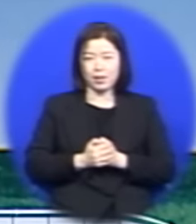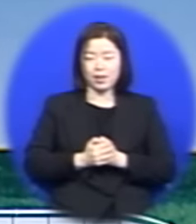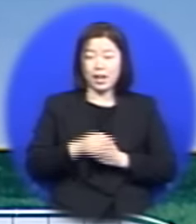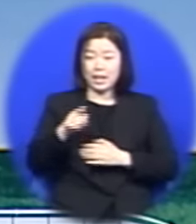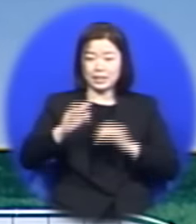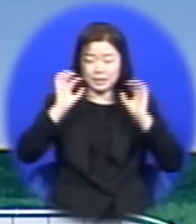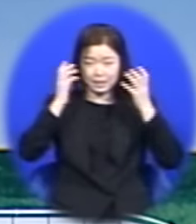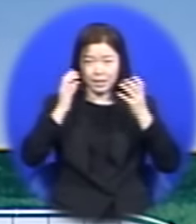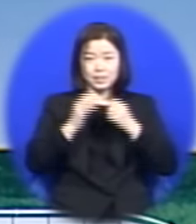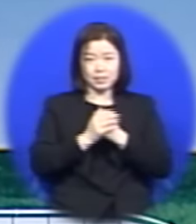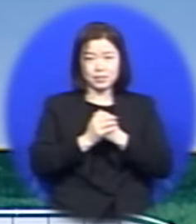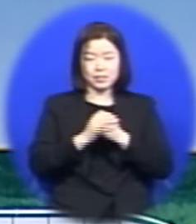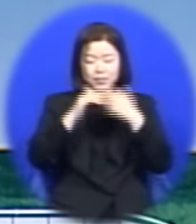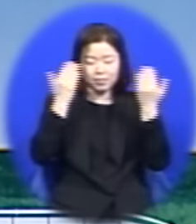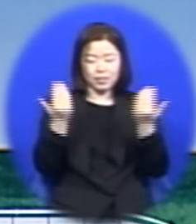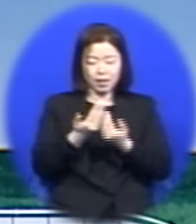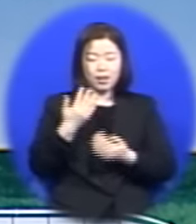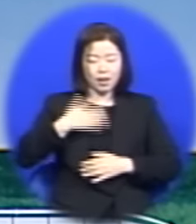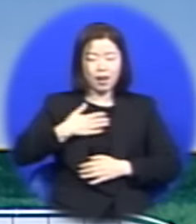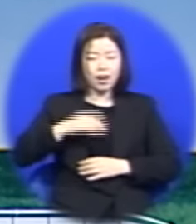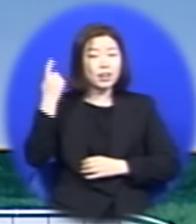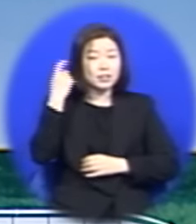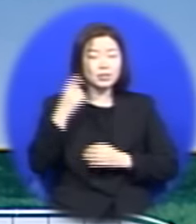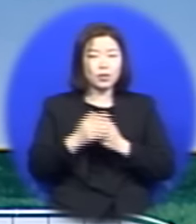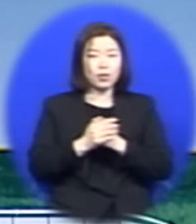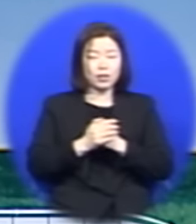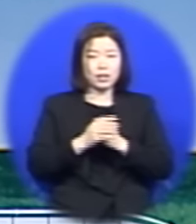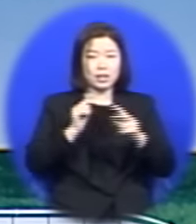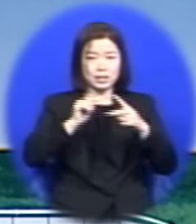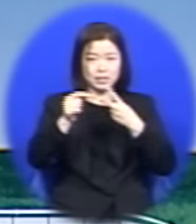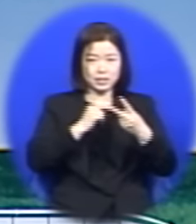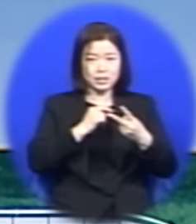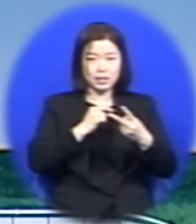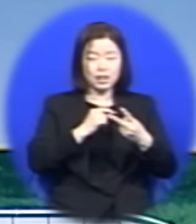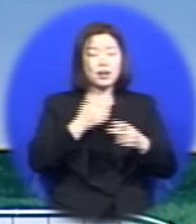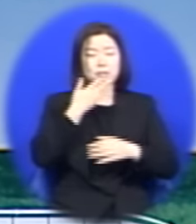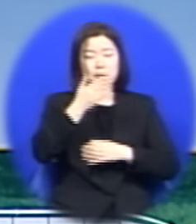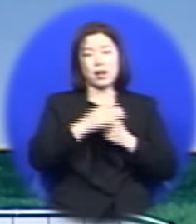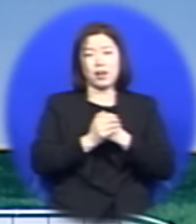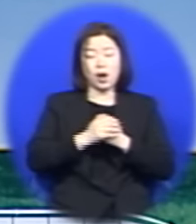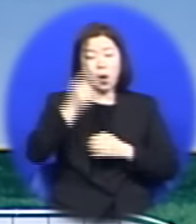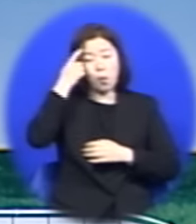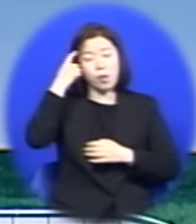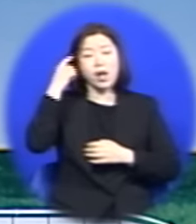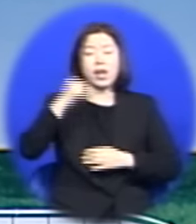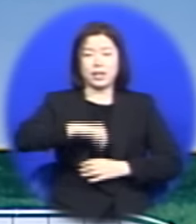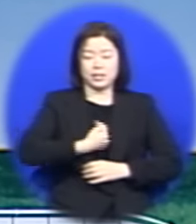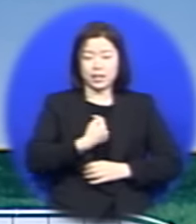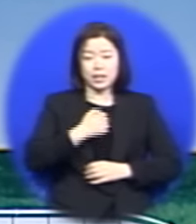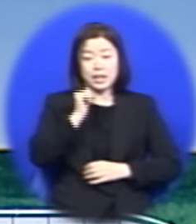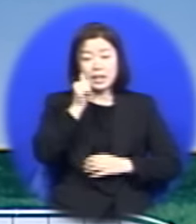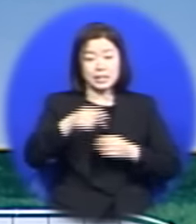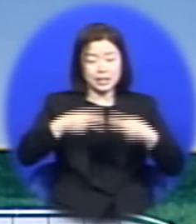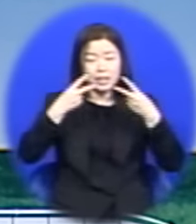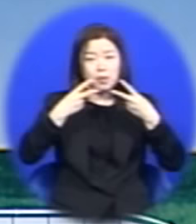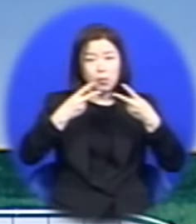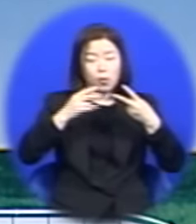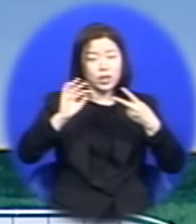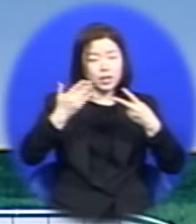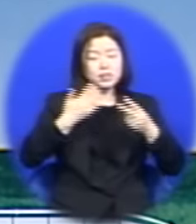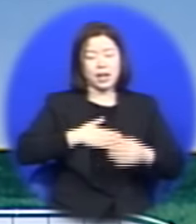그 아이는 다 알아듣습니다. 지금 왜 자기가 짜장면을 먹어야 되는지 알아요. 네.